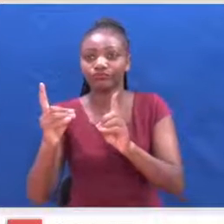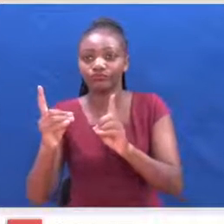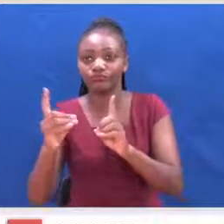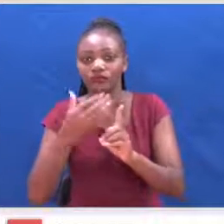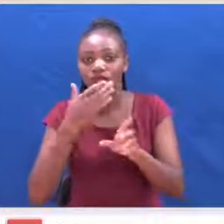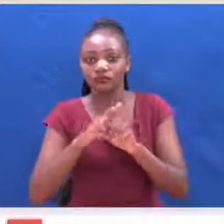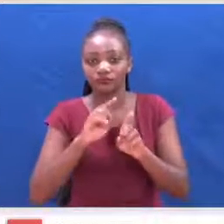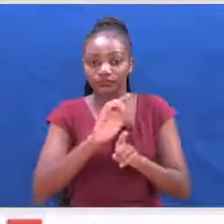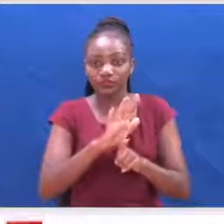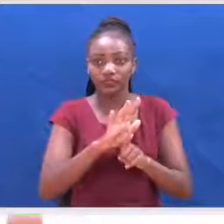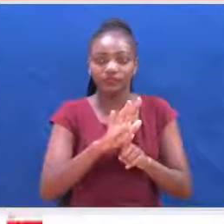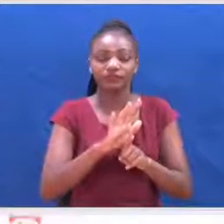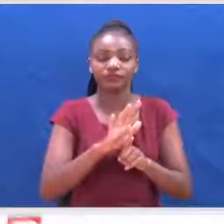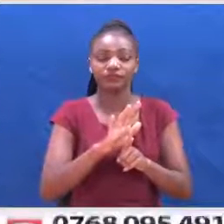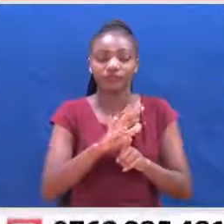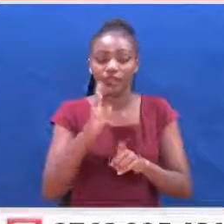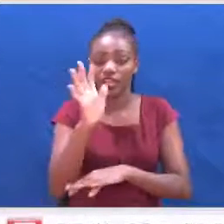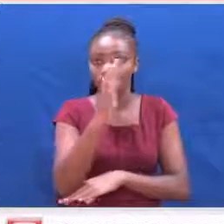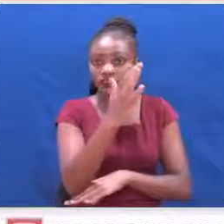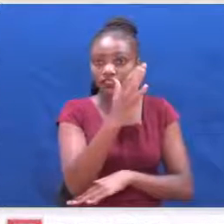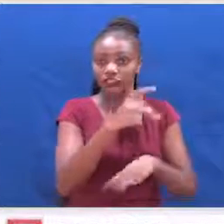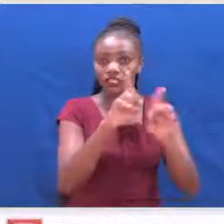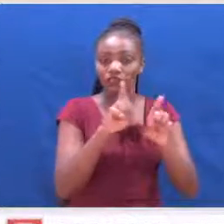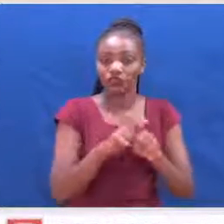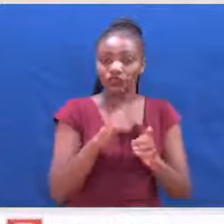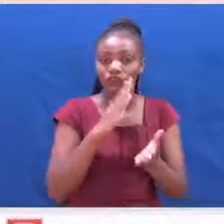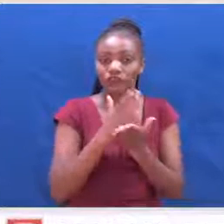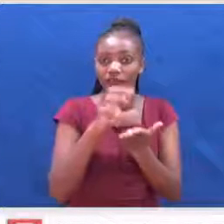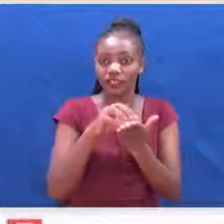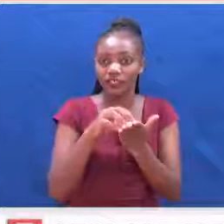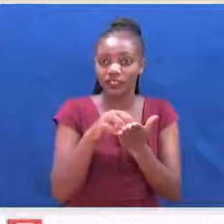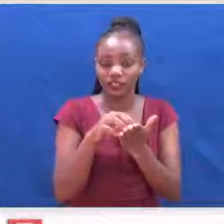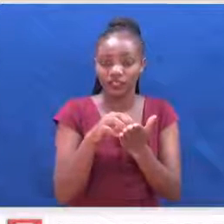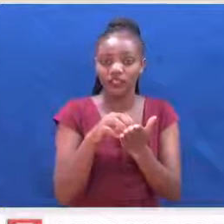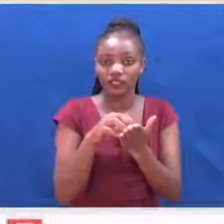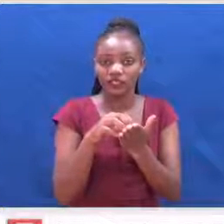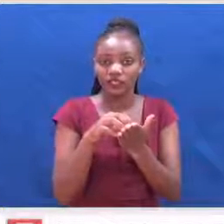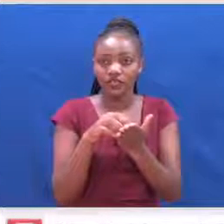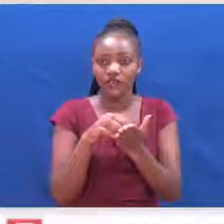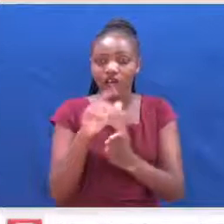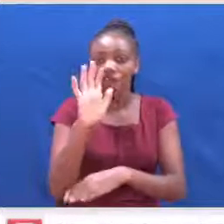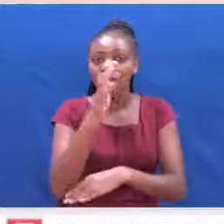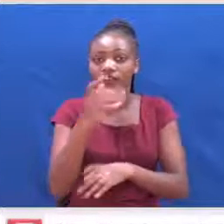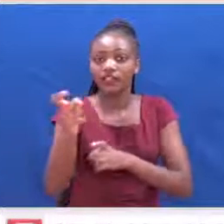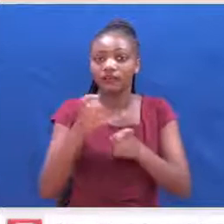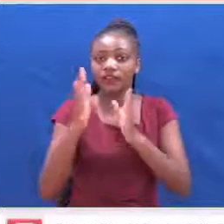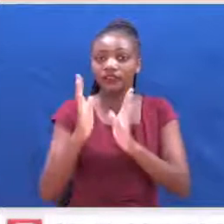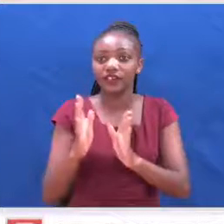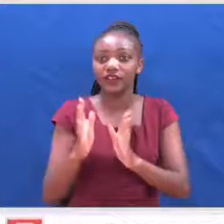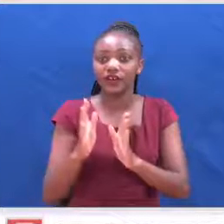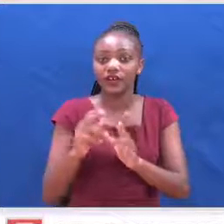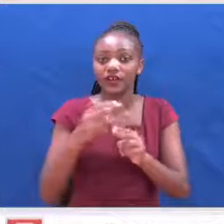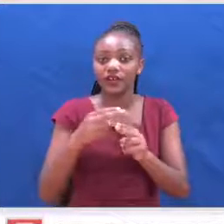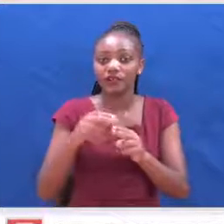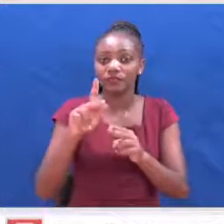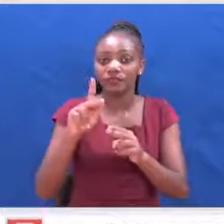kutafuta Kuni Za msitu wa londiani kidhibitisha kisa hicho msimamizi Wa msitu katika kaunti Ya kiricho Wa mbugo